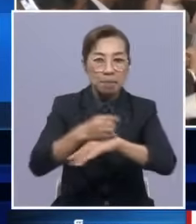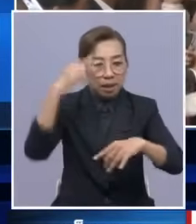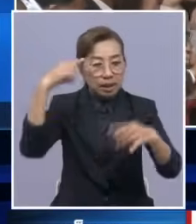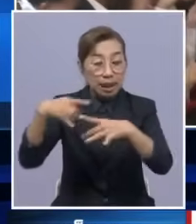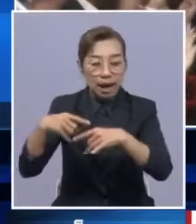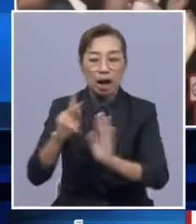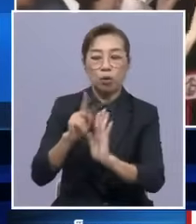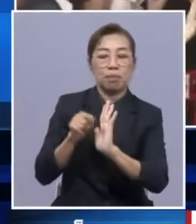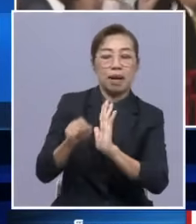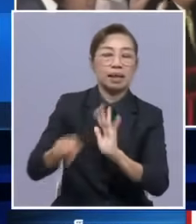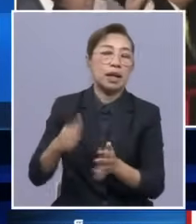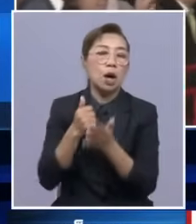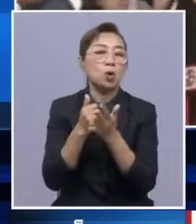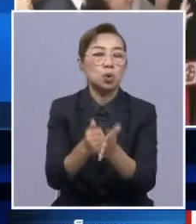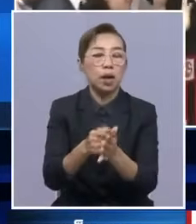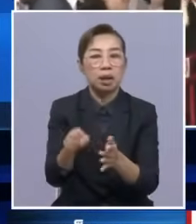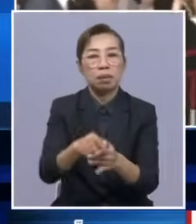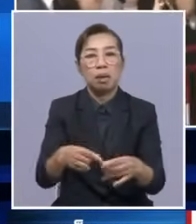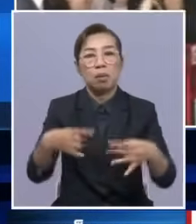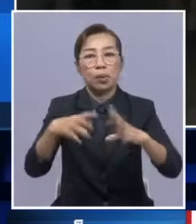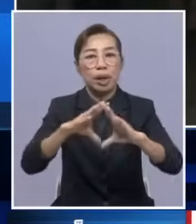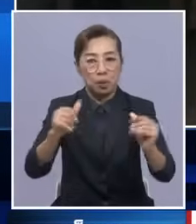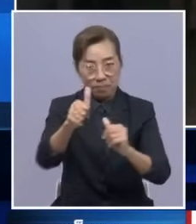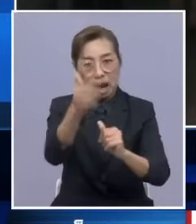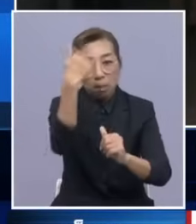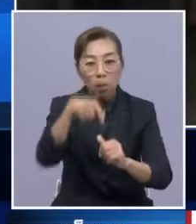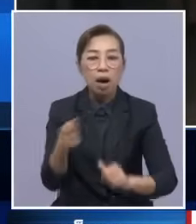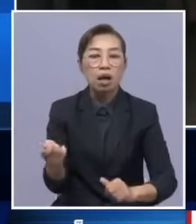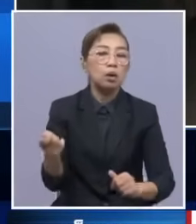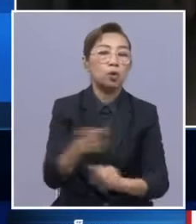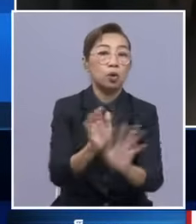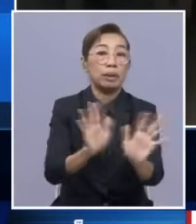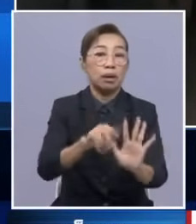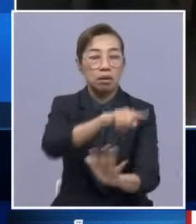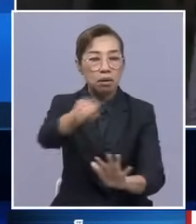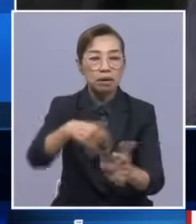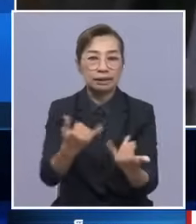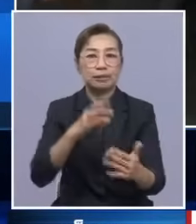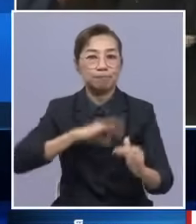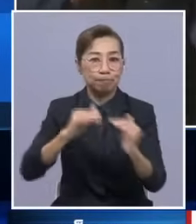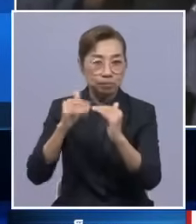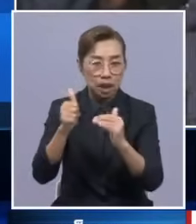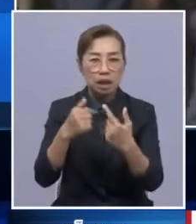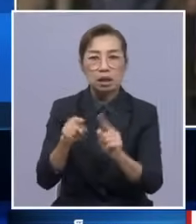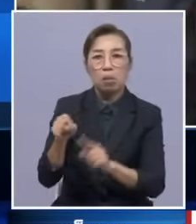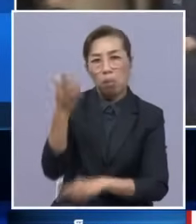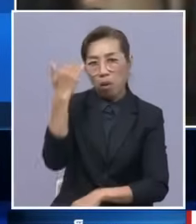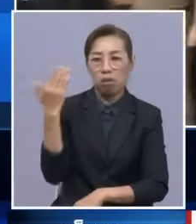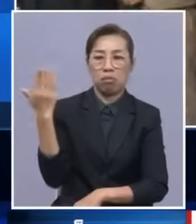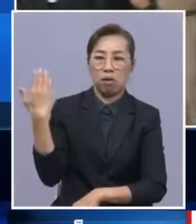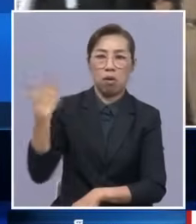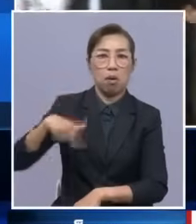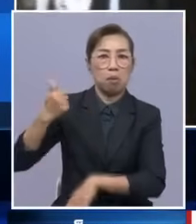เติมว่าการนิรโทษกรรมควรครอบคลุมถึงผู้ที่ได้รับผลกระทบจากกระบวนการทางกฎหมายที่ไม่ได้อยู่บนหลักนิติธรรม